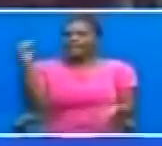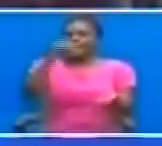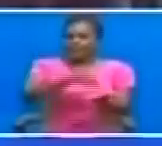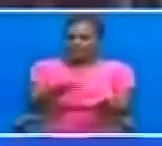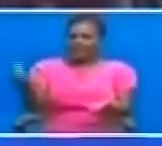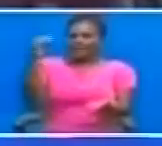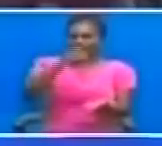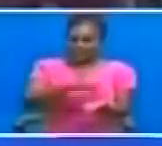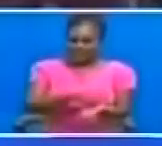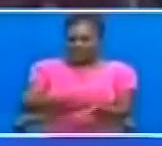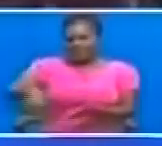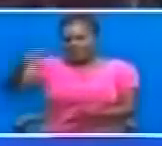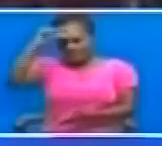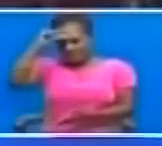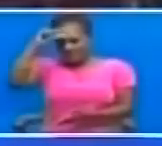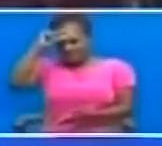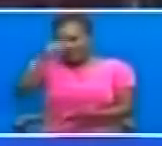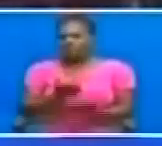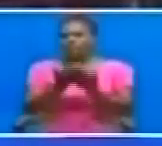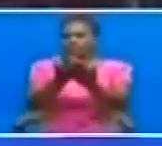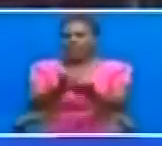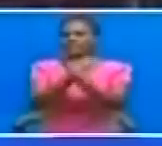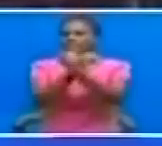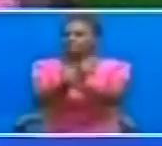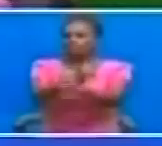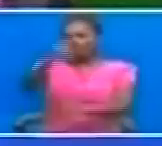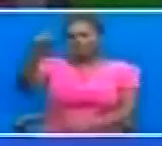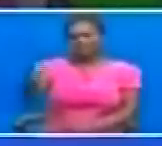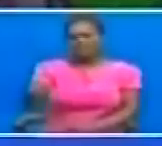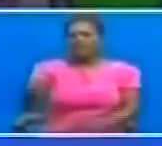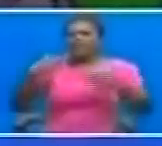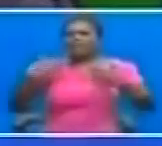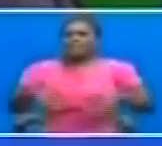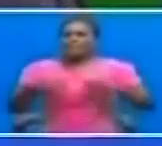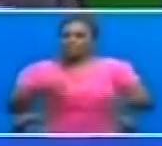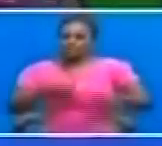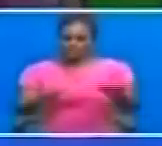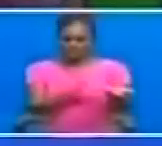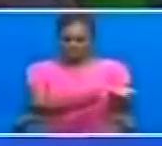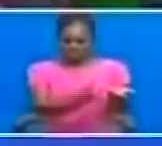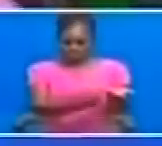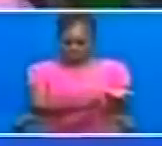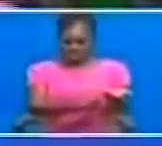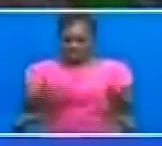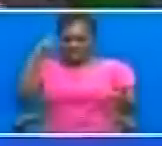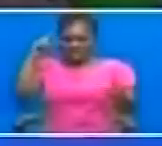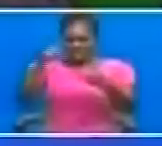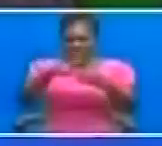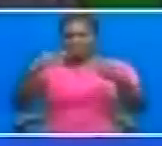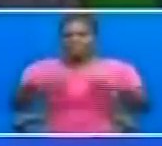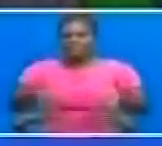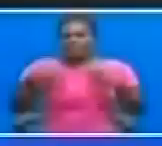always say that the government must provide security with albinism. Watu wenye ulemavu wa ngozi wamekuwa wakilengwa na